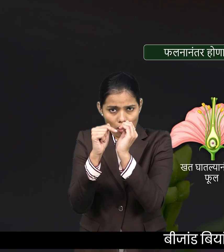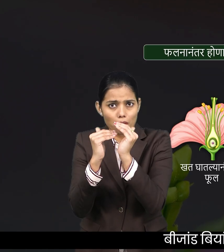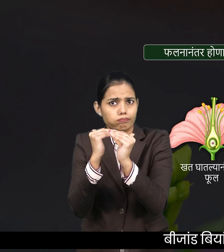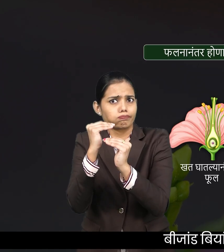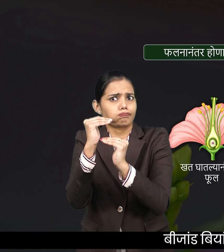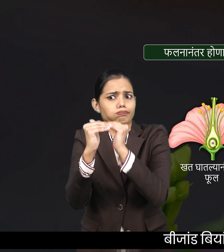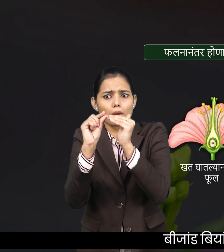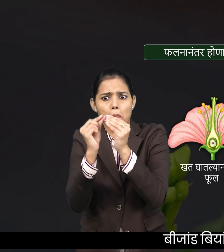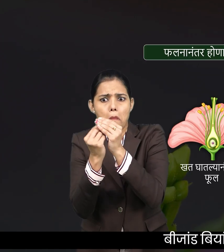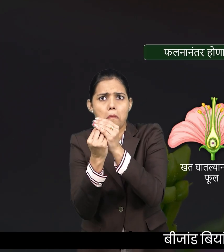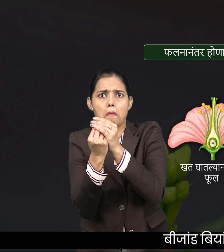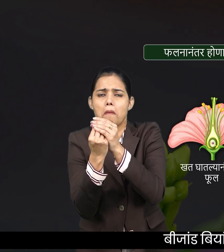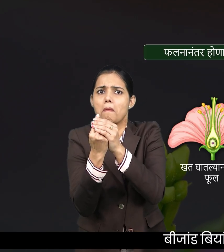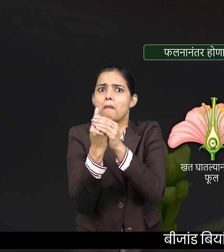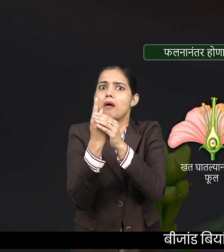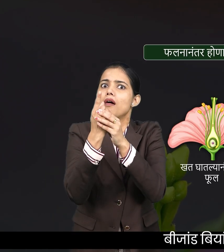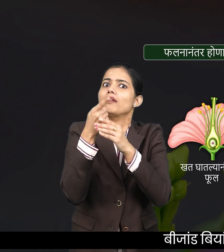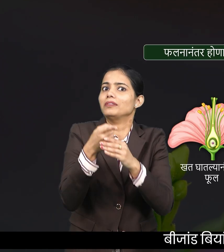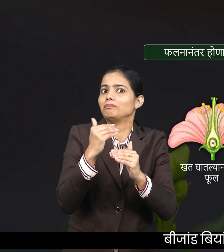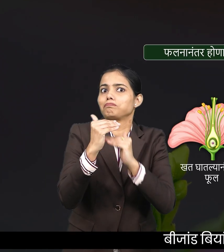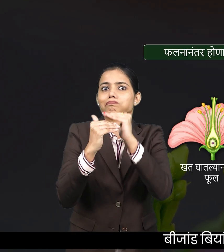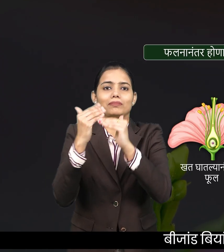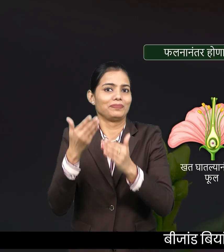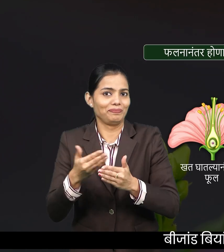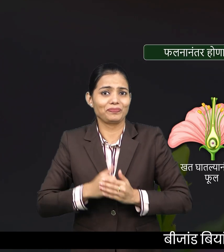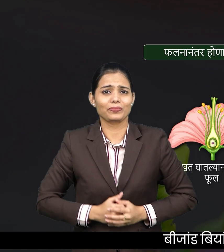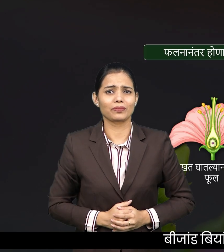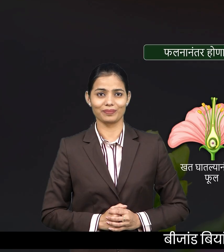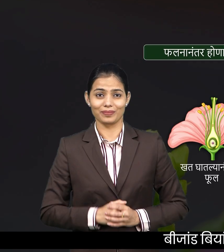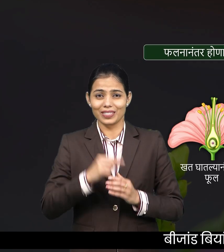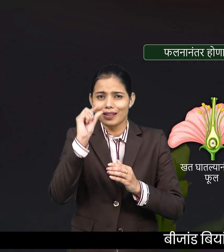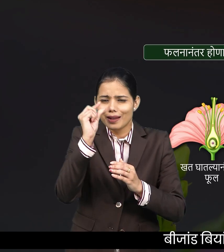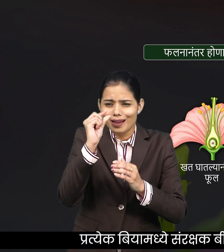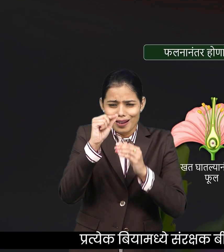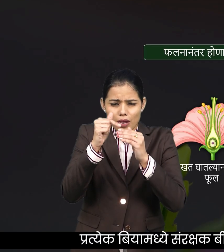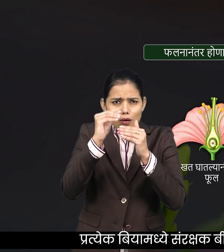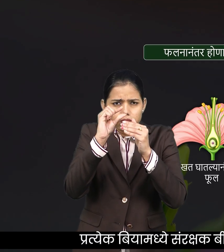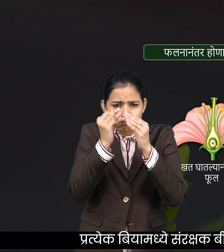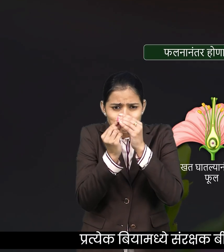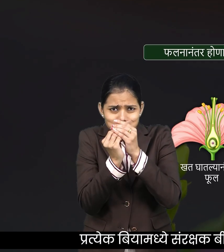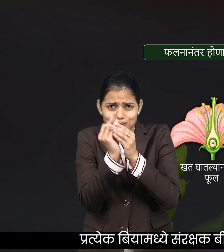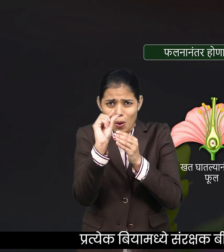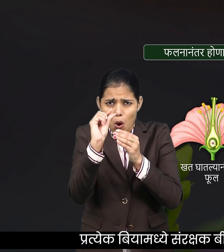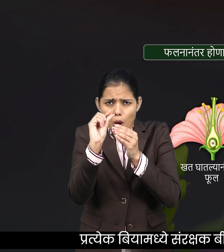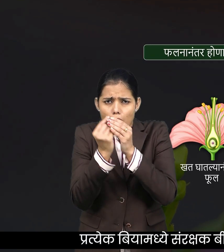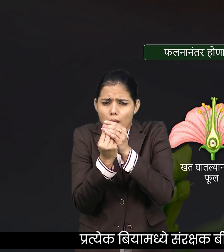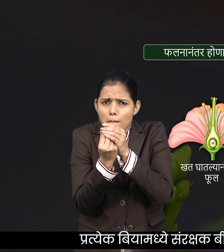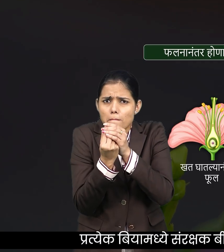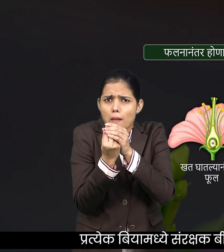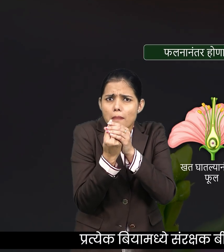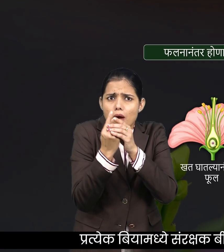बीजांड बियांमध्ये विकसित होतात. प्रत्येक